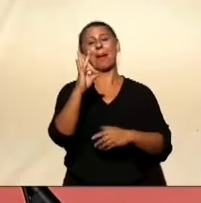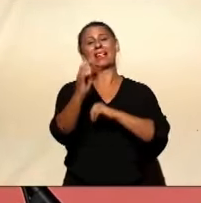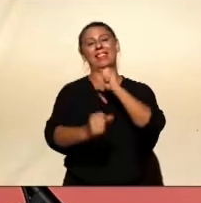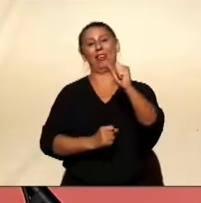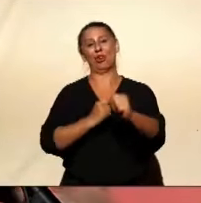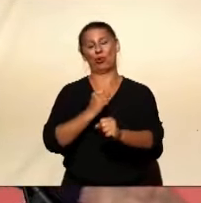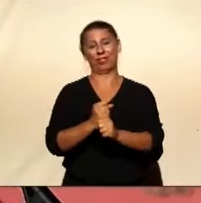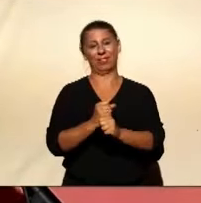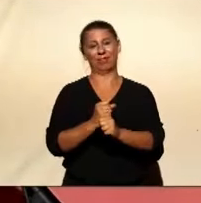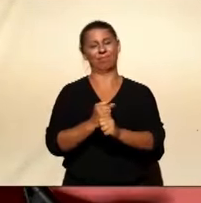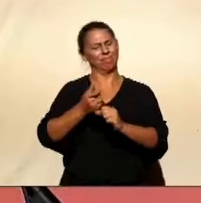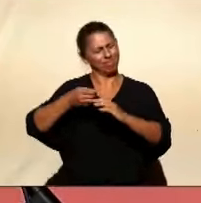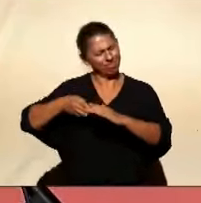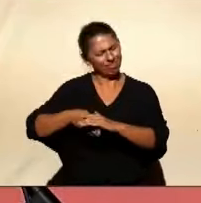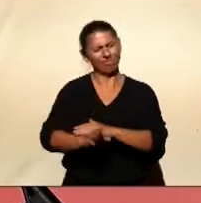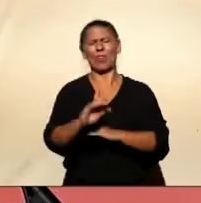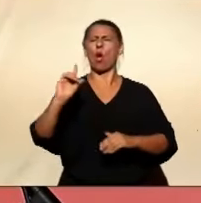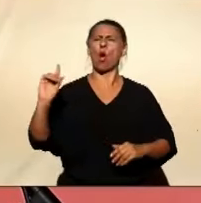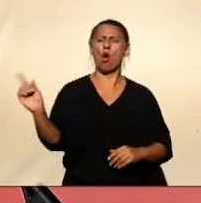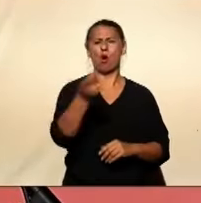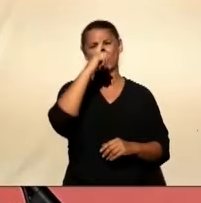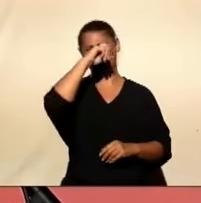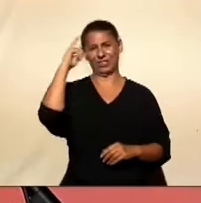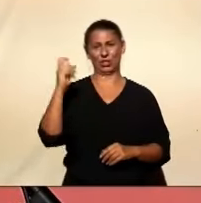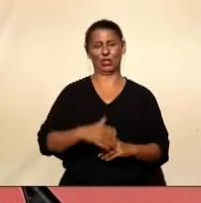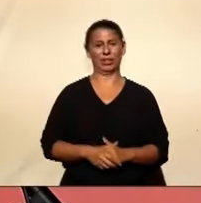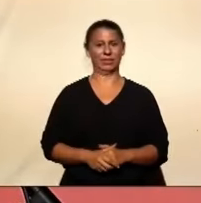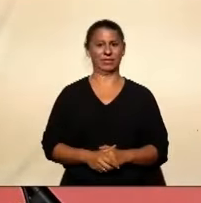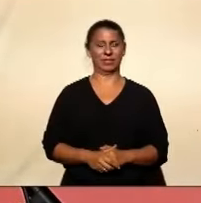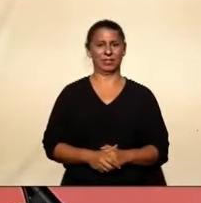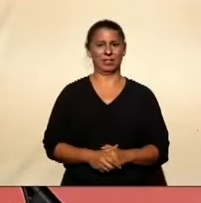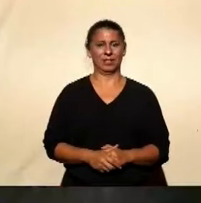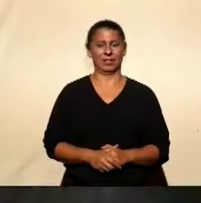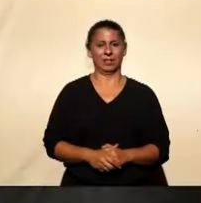χρόνια, ξεπερνώντας όλες τις δυσκολίες.